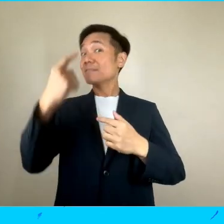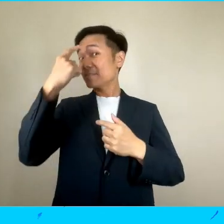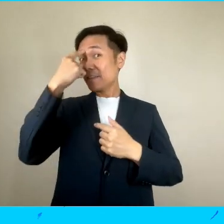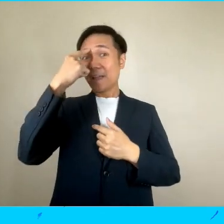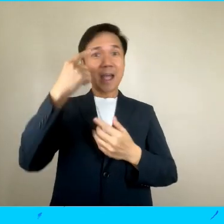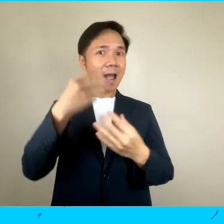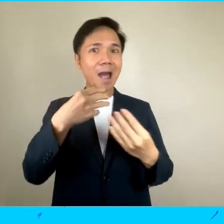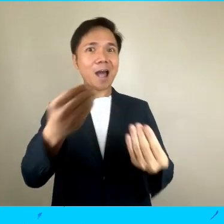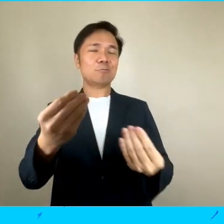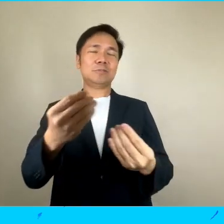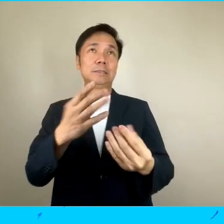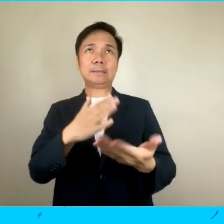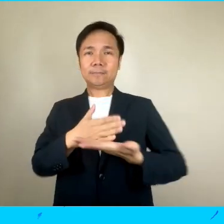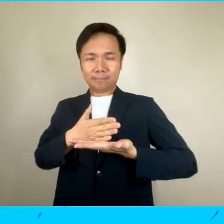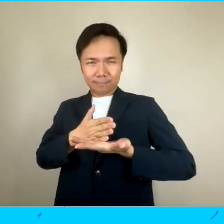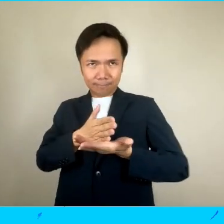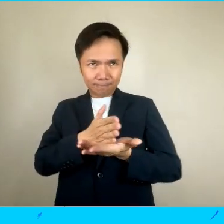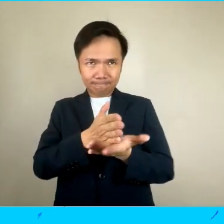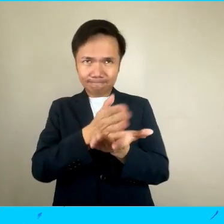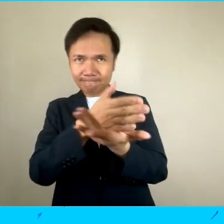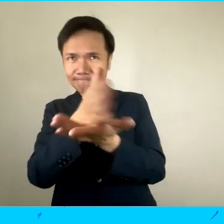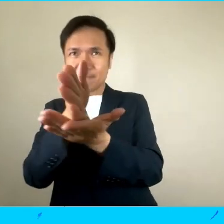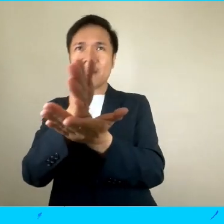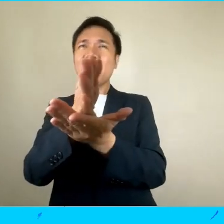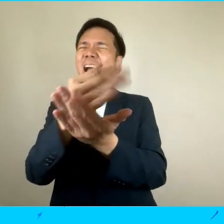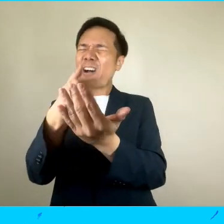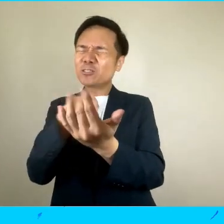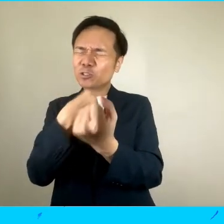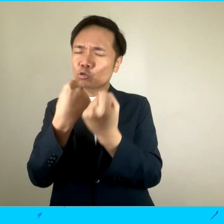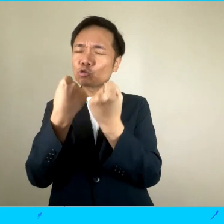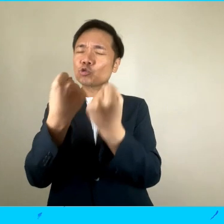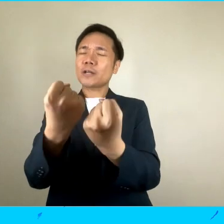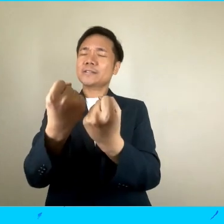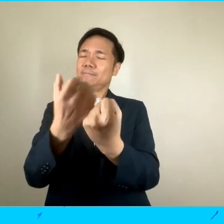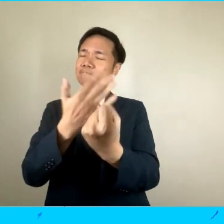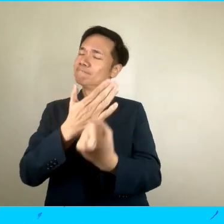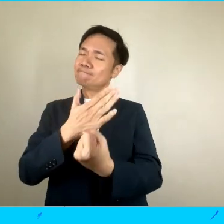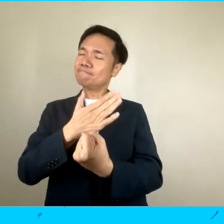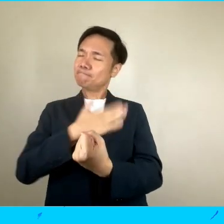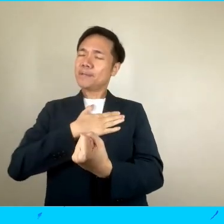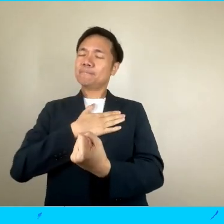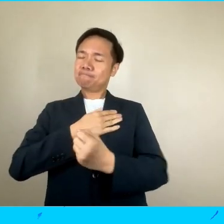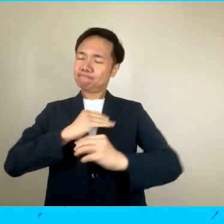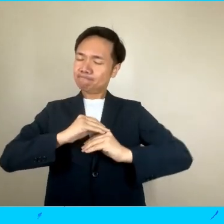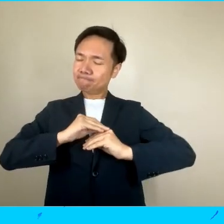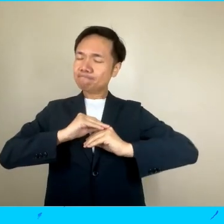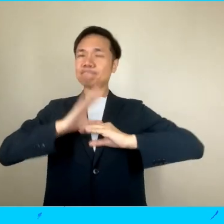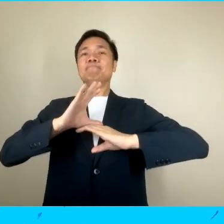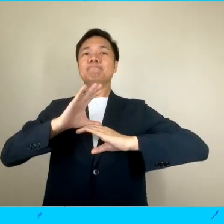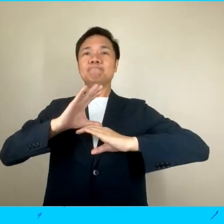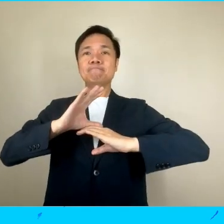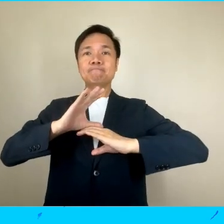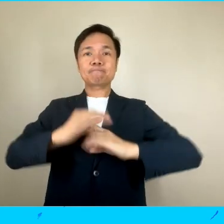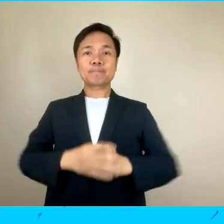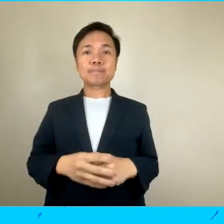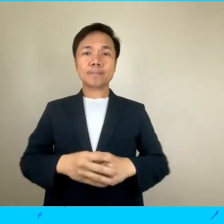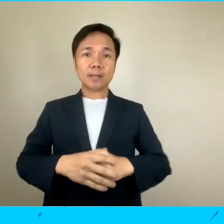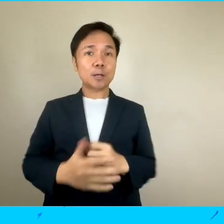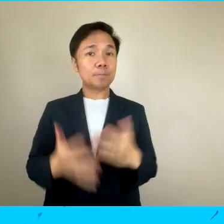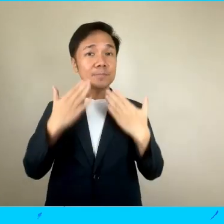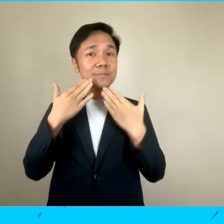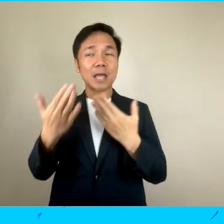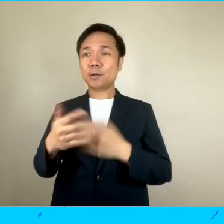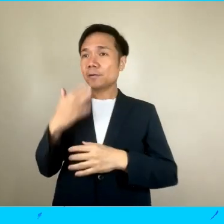objectifs. Et donc, c'est important, donc, puisque toutes ces caractéristiques aident les personnes à créer la résilience.